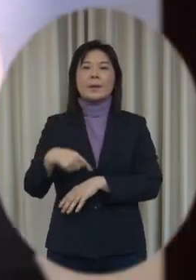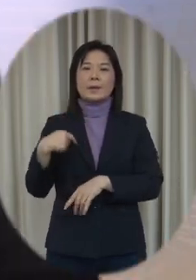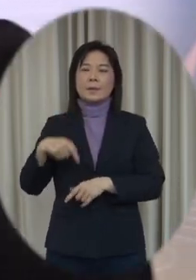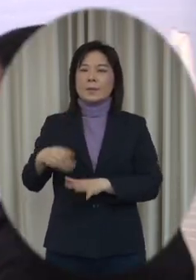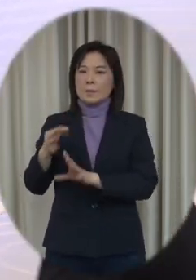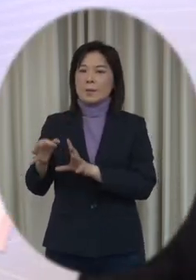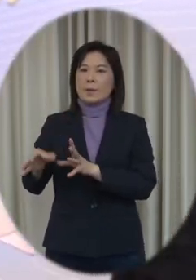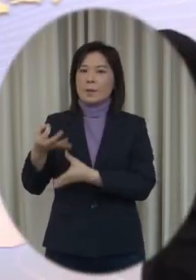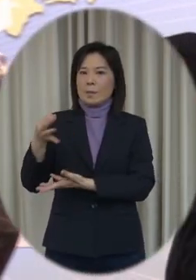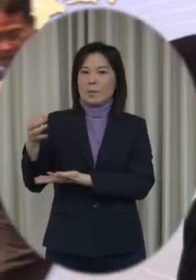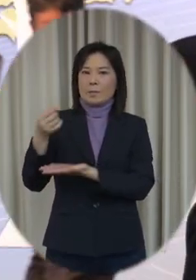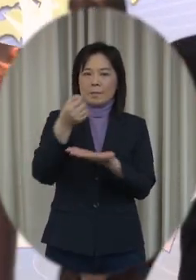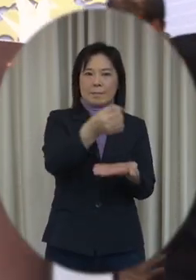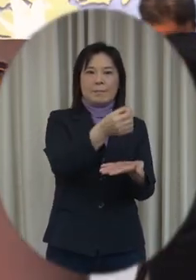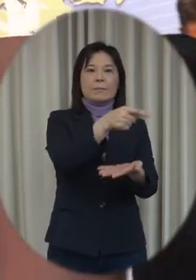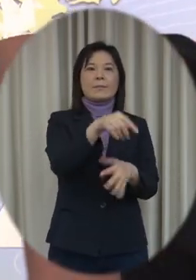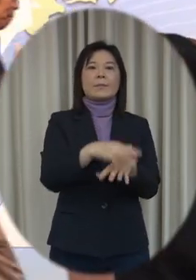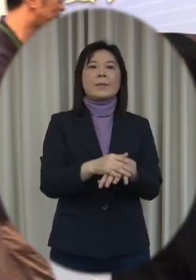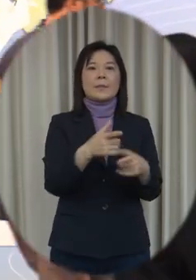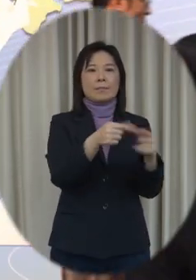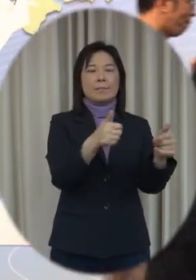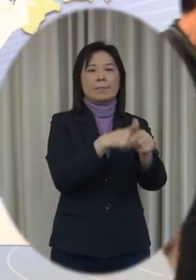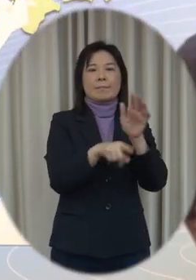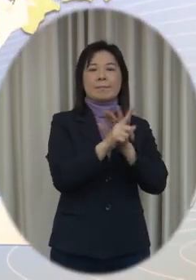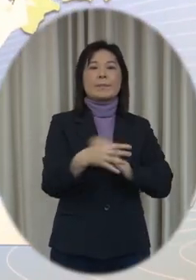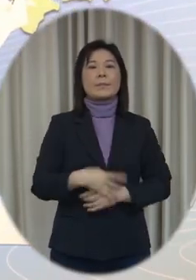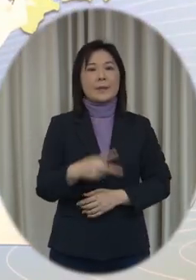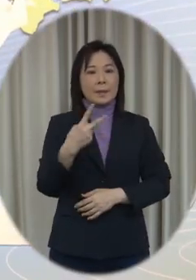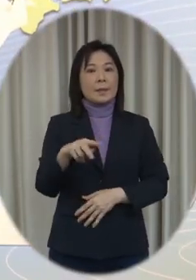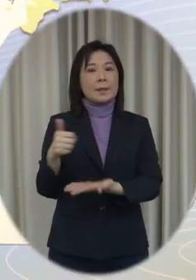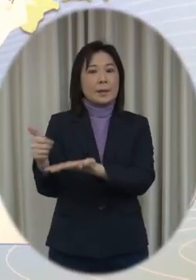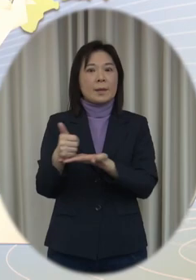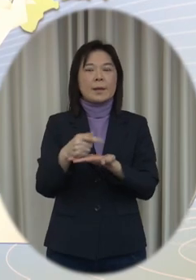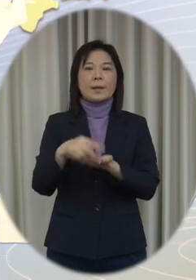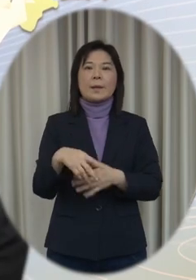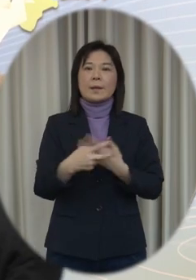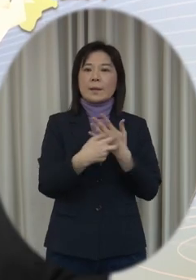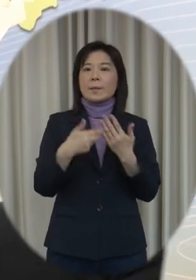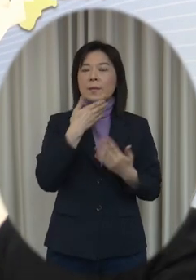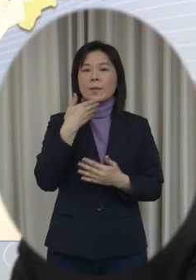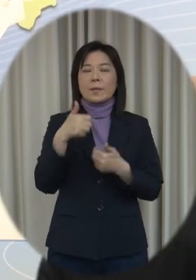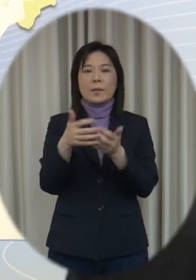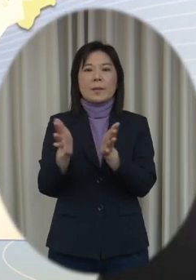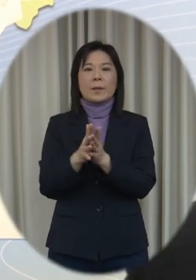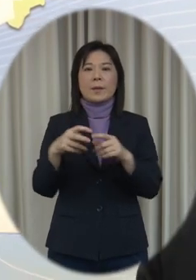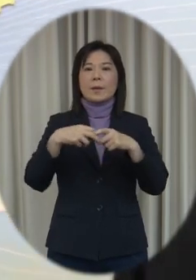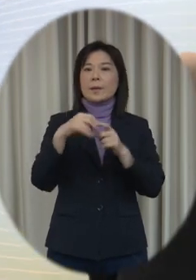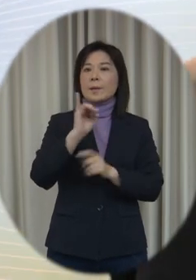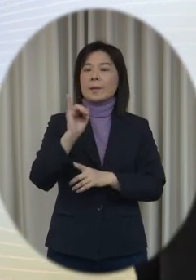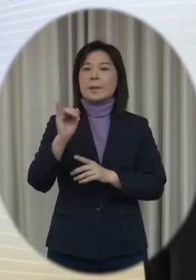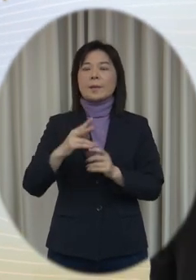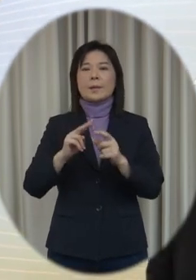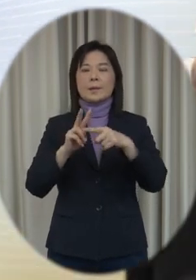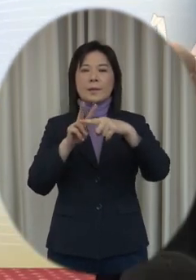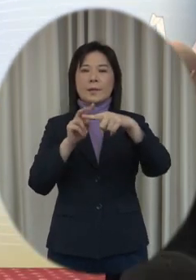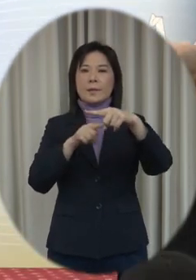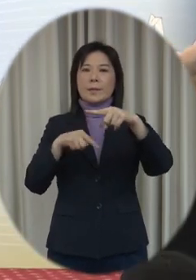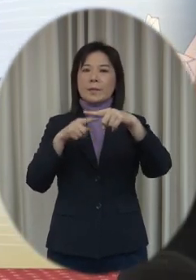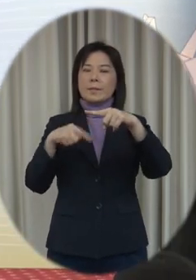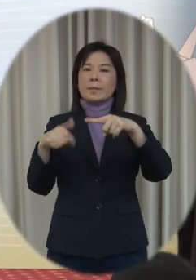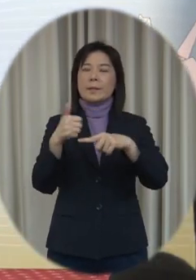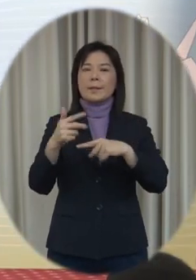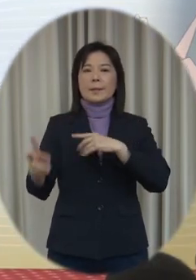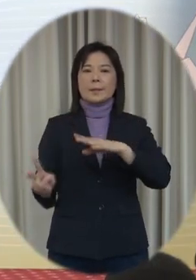片山代表，同时我们也邀请卫福部理事长以及台日协范秘书长上台共同见